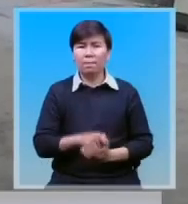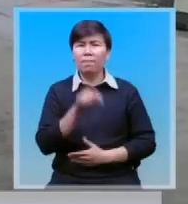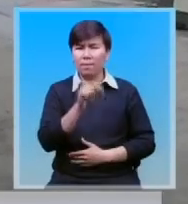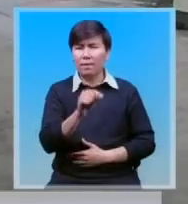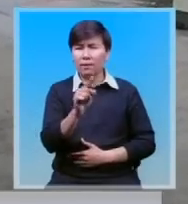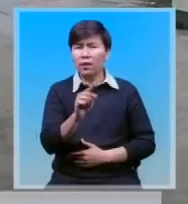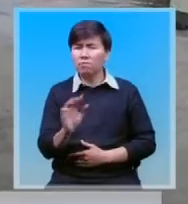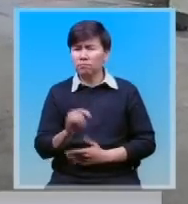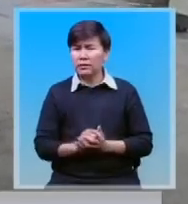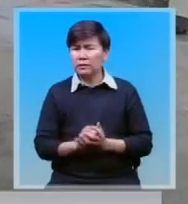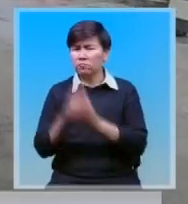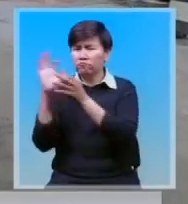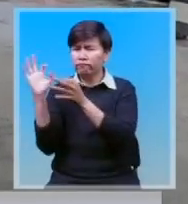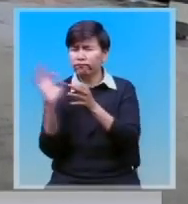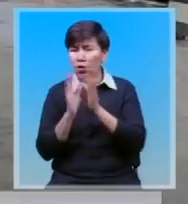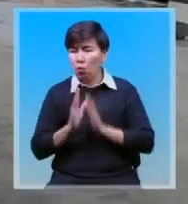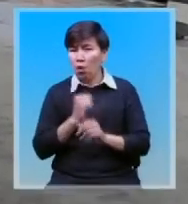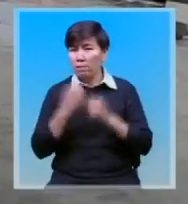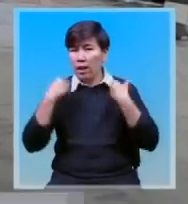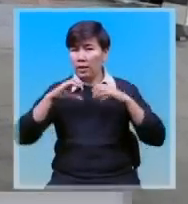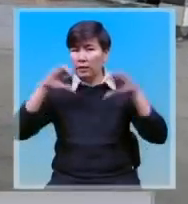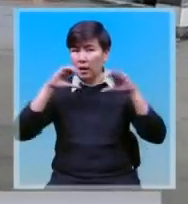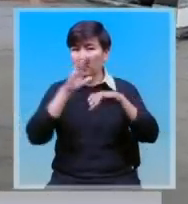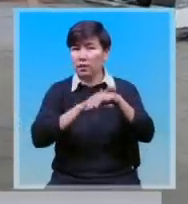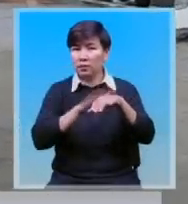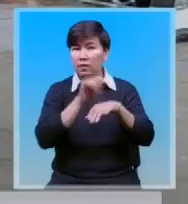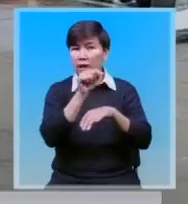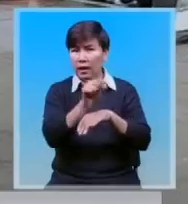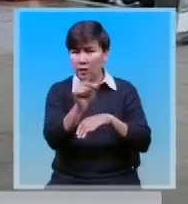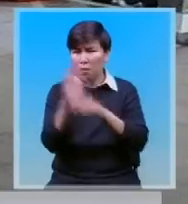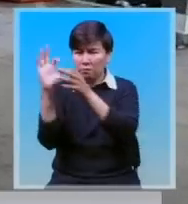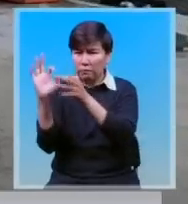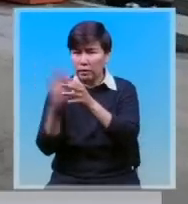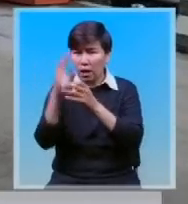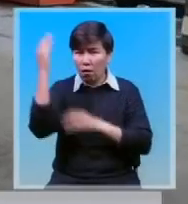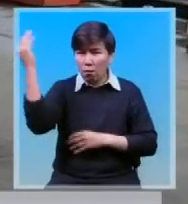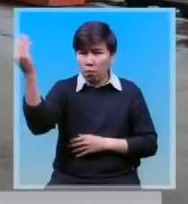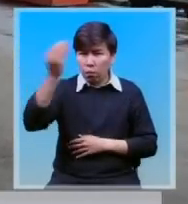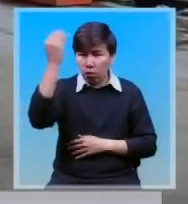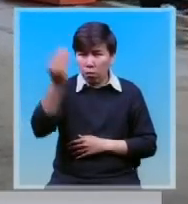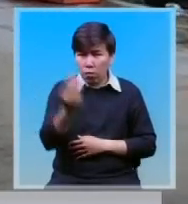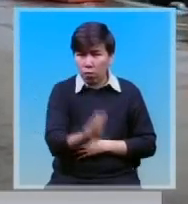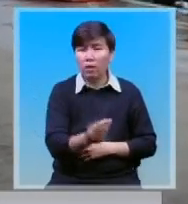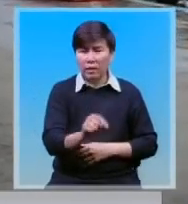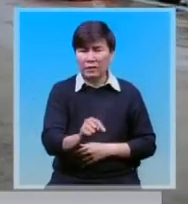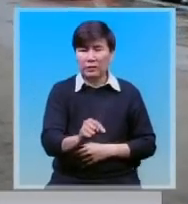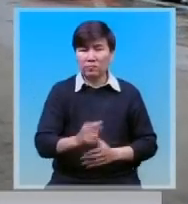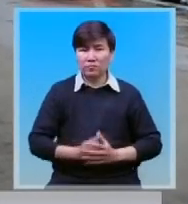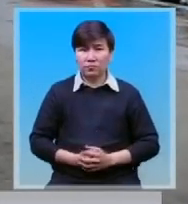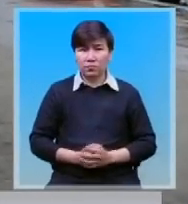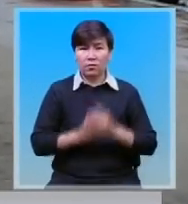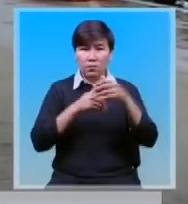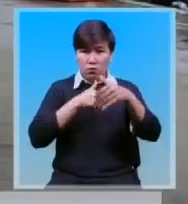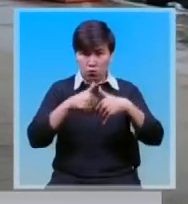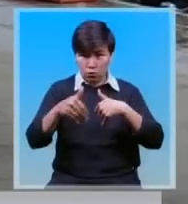พื้นที่ที่ทางเจ้าหน้าที่เนี่ยบอกว่าเป็นพื้นที่ที่อ่อนไหวเพราะว่ายื่นออกมาอยู่ในทะเลประมาณ500เมตรนะคะแต่ชาวบ้านก็ยังค